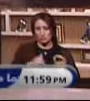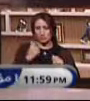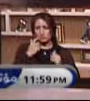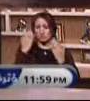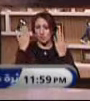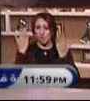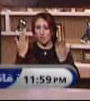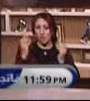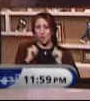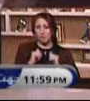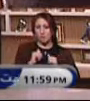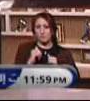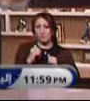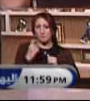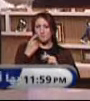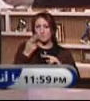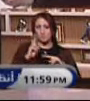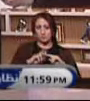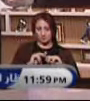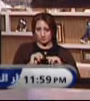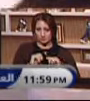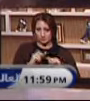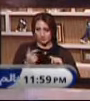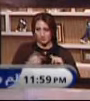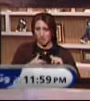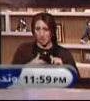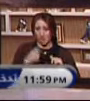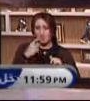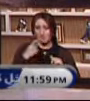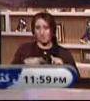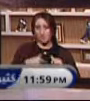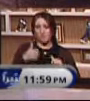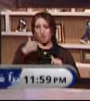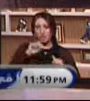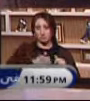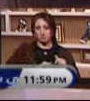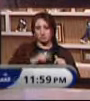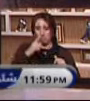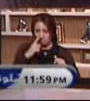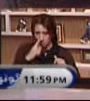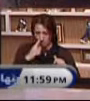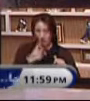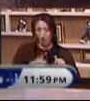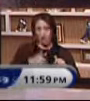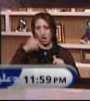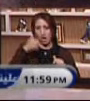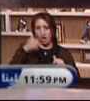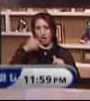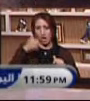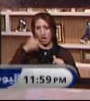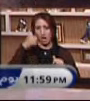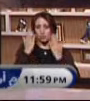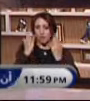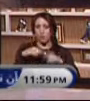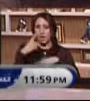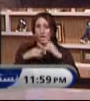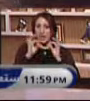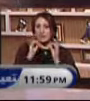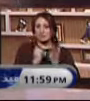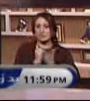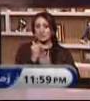اللهم اجعلها على اهل الشرك والكفر ولين قلبي لاهل الطاعه والاسلام. فكثره الدعاء